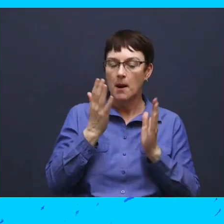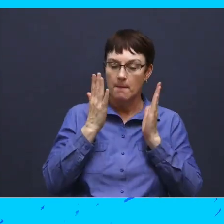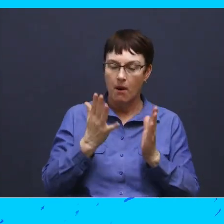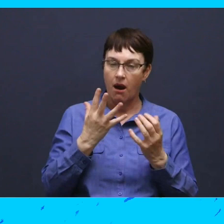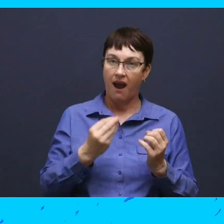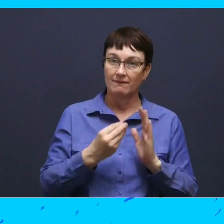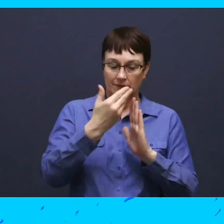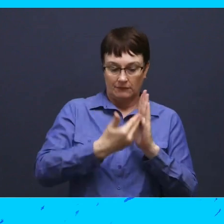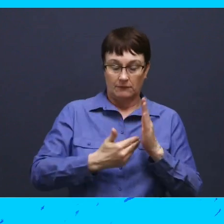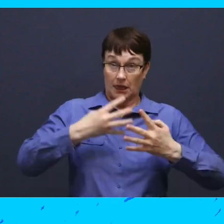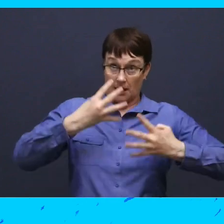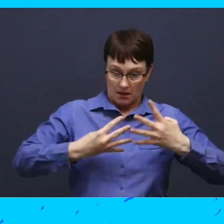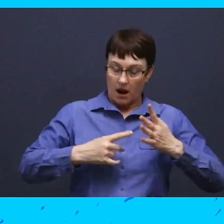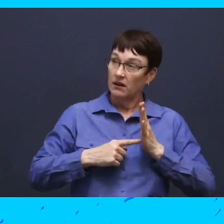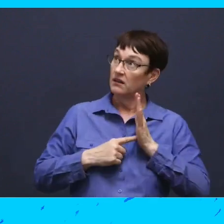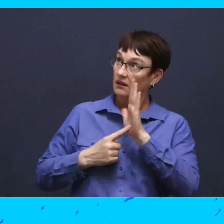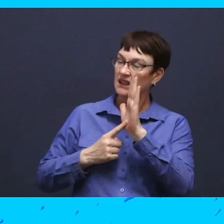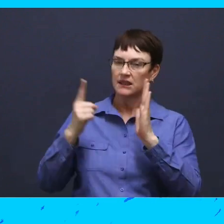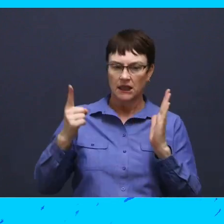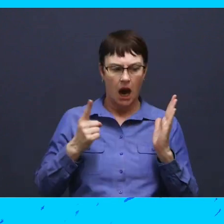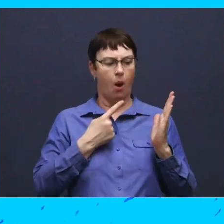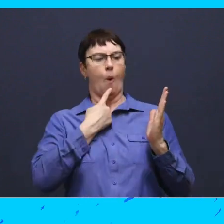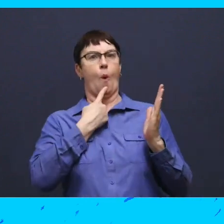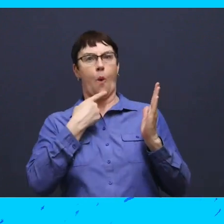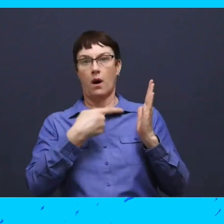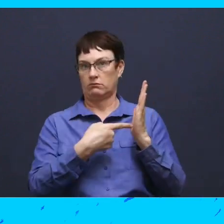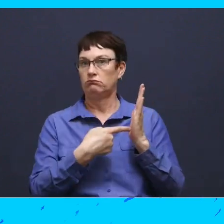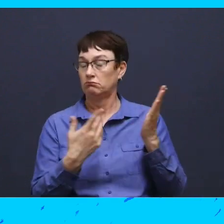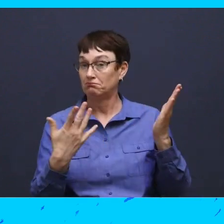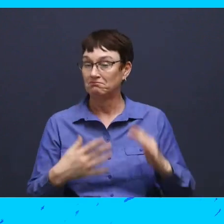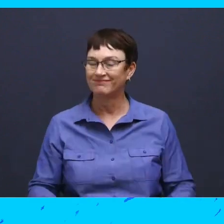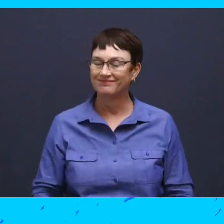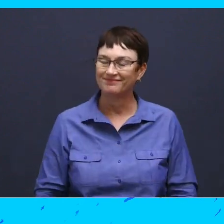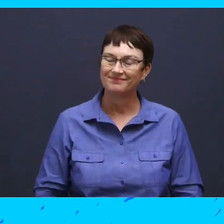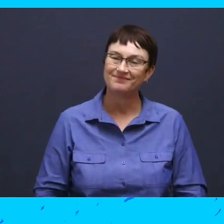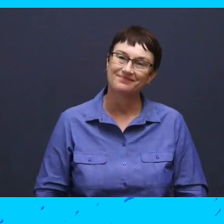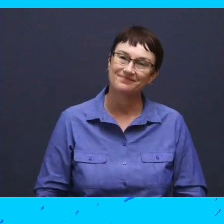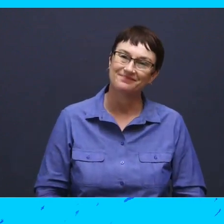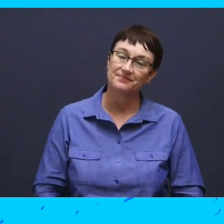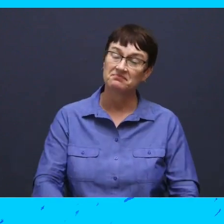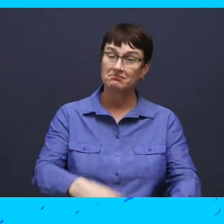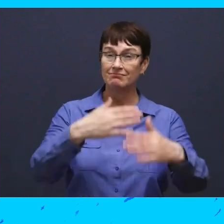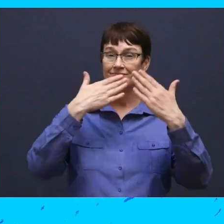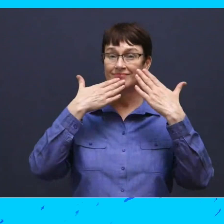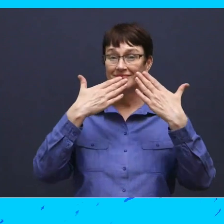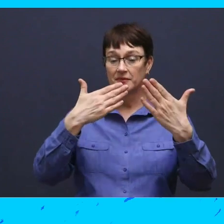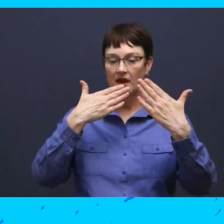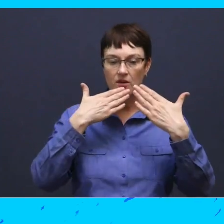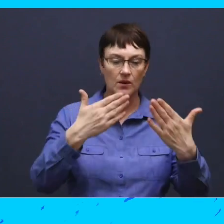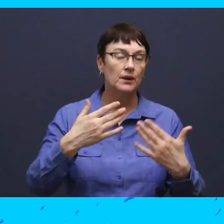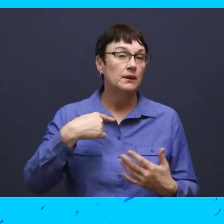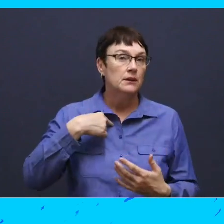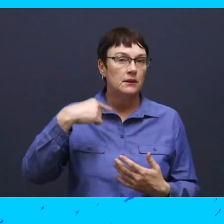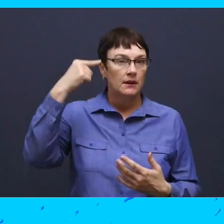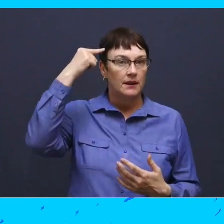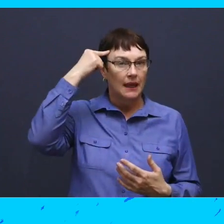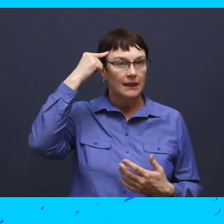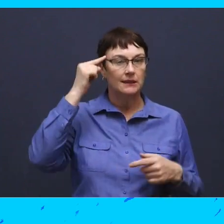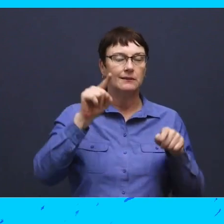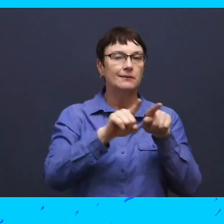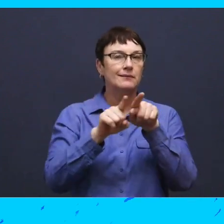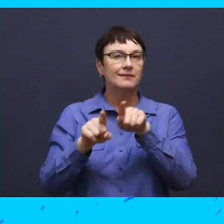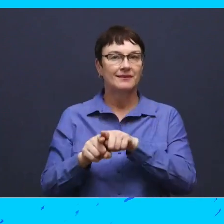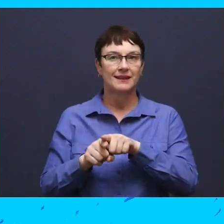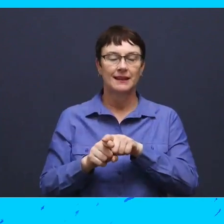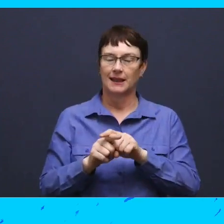importantes car elles nous permettent de répondre aux questions et aux